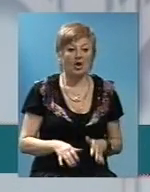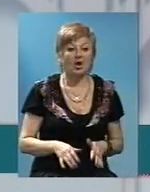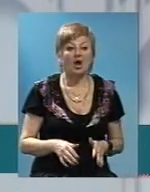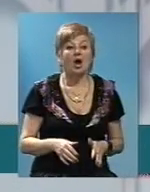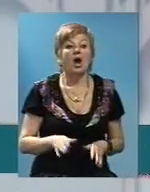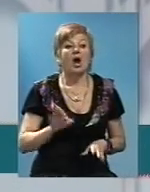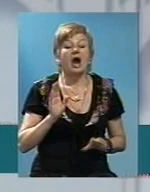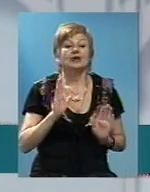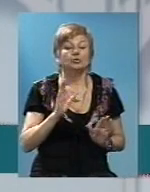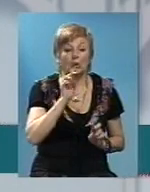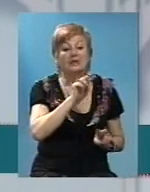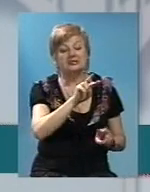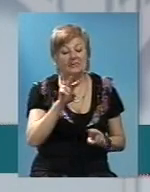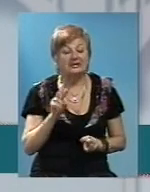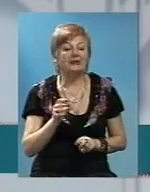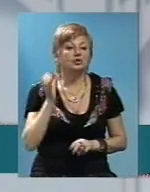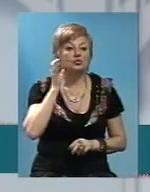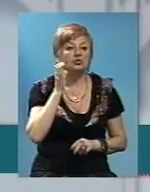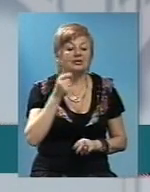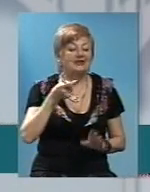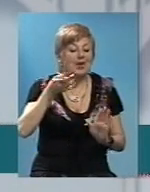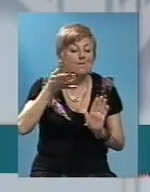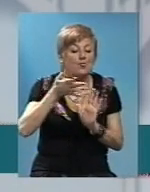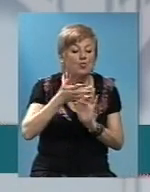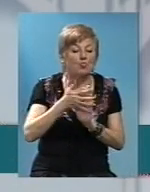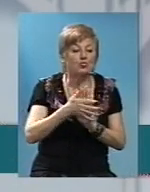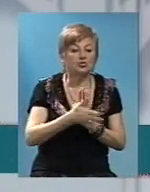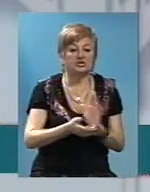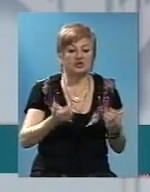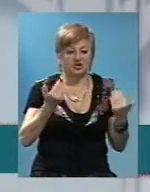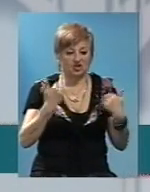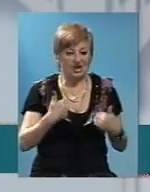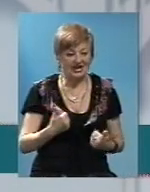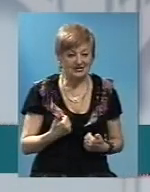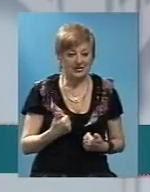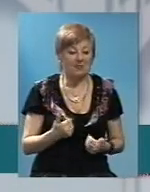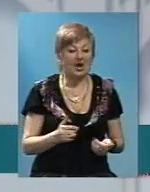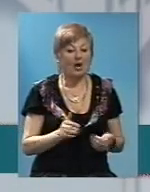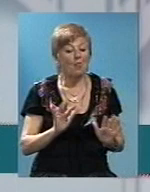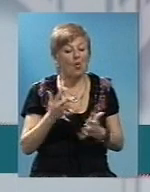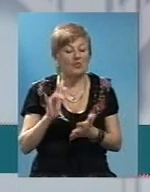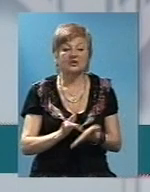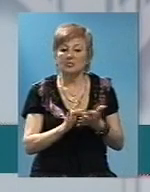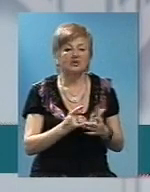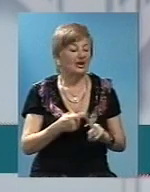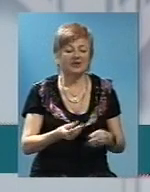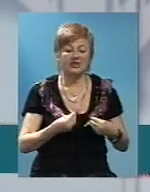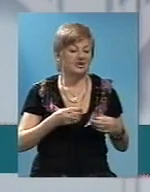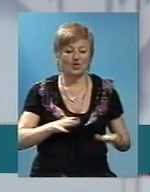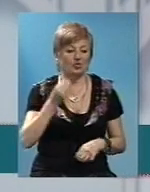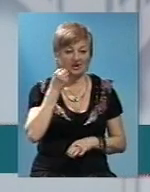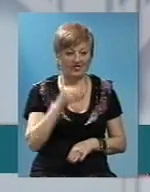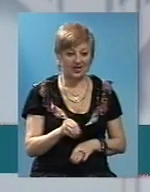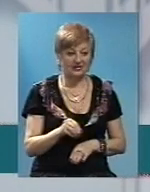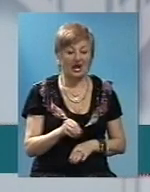залишившись тільки спостерігачем, не пропустивши через себе ось всі ці моменти, які виникають під час подорожі, це не дає якогось ефекту. А пропускаючи